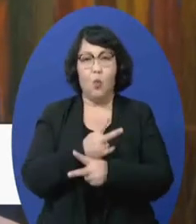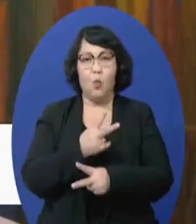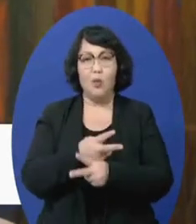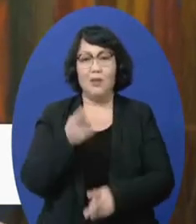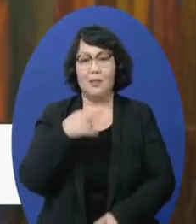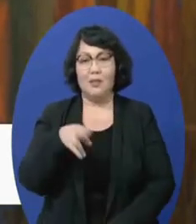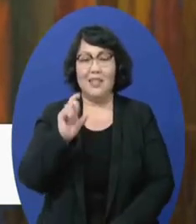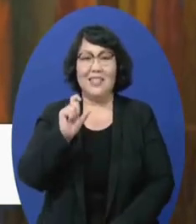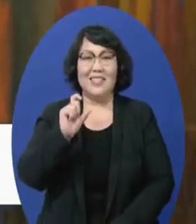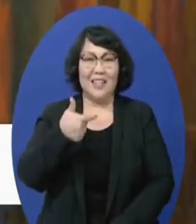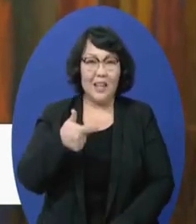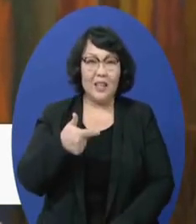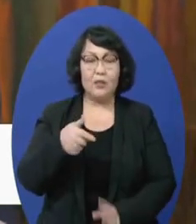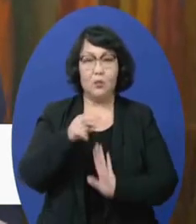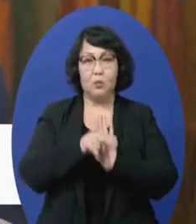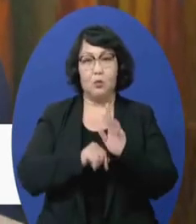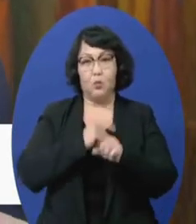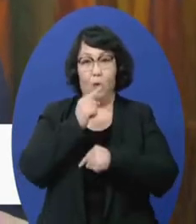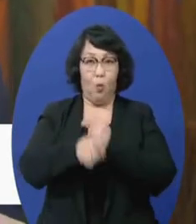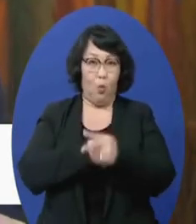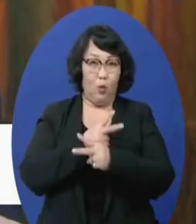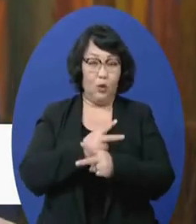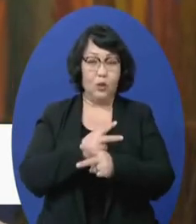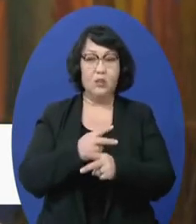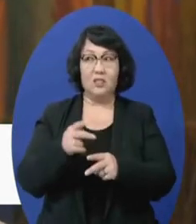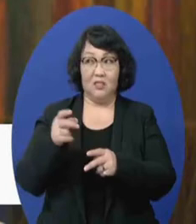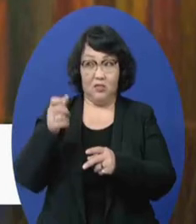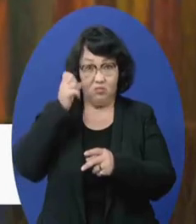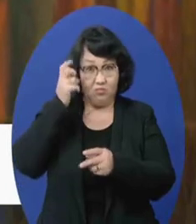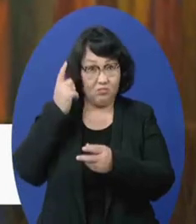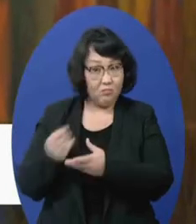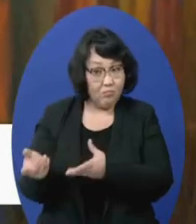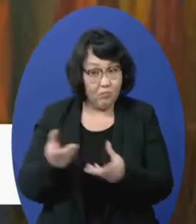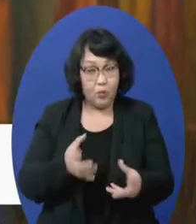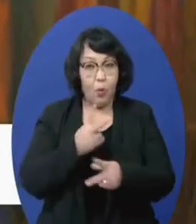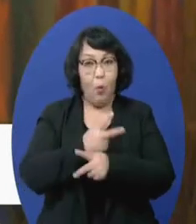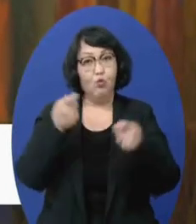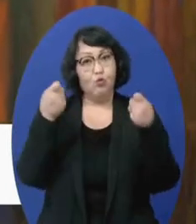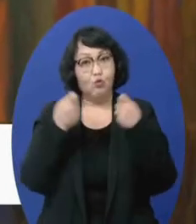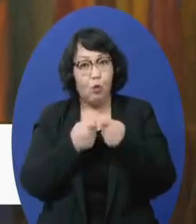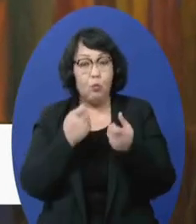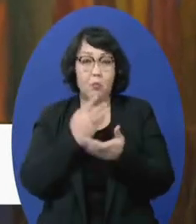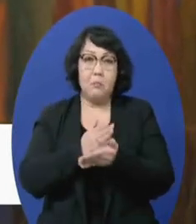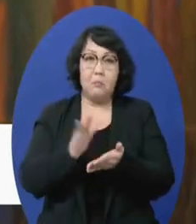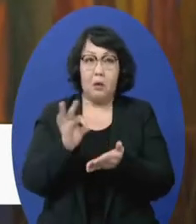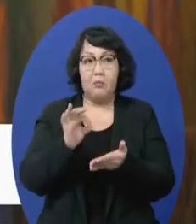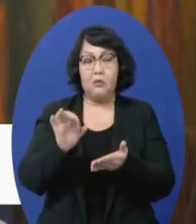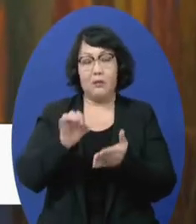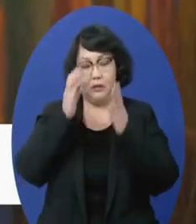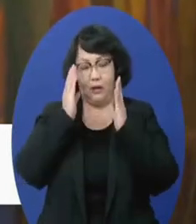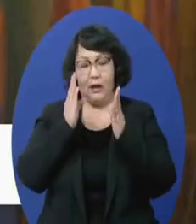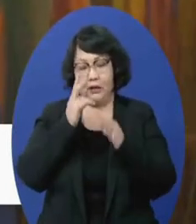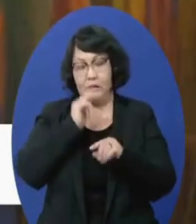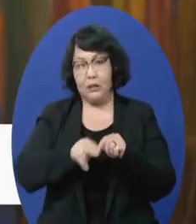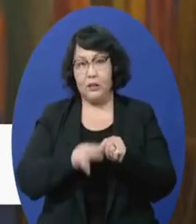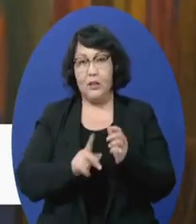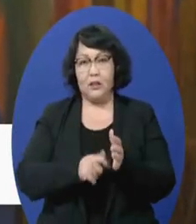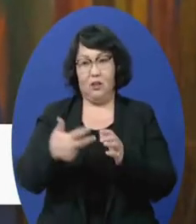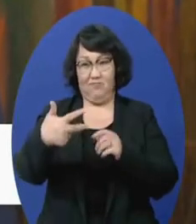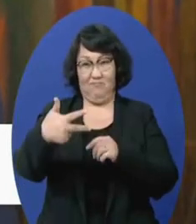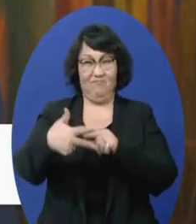хуулиар ийм тогтоолын төслийг бас хууль зүйд нийцэж ийнү үгүй юу гэдэг авч үзэх хэрэгтэй юм байна гэж. Ийм гурван